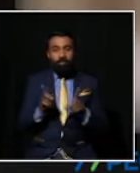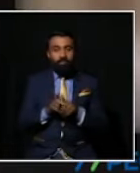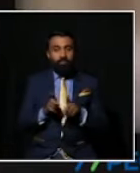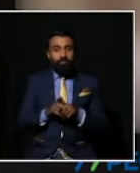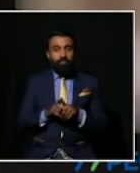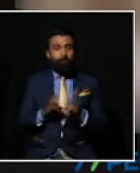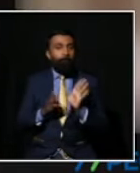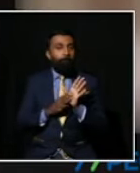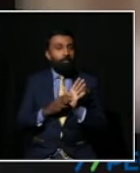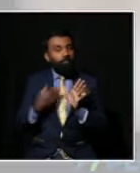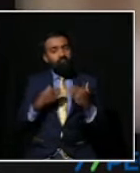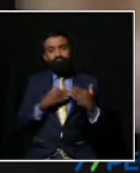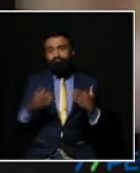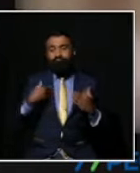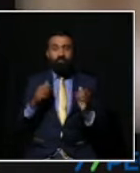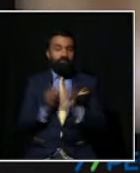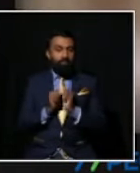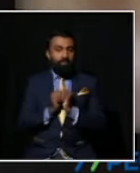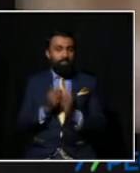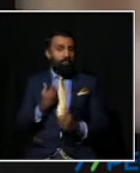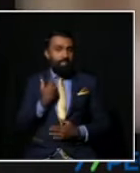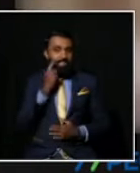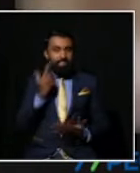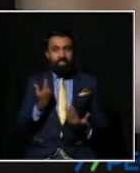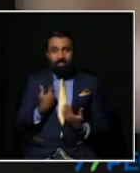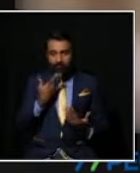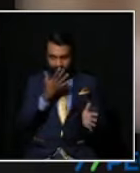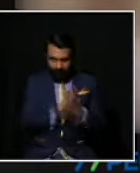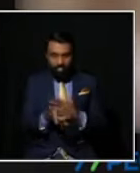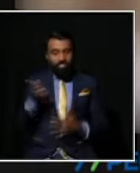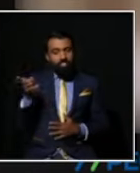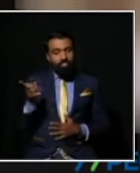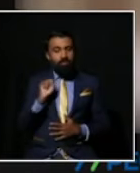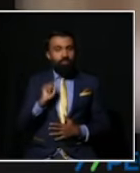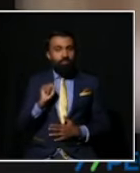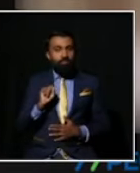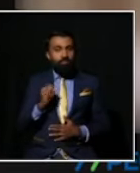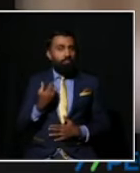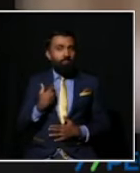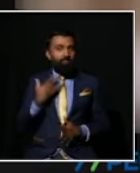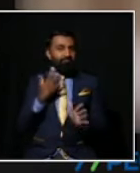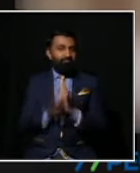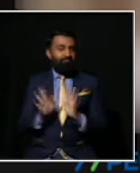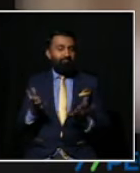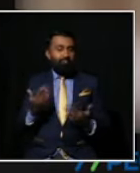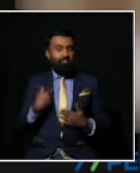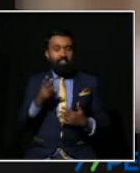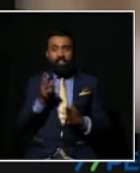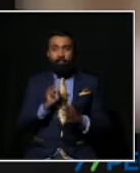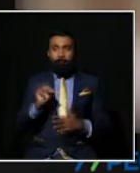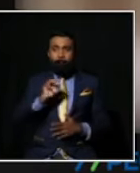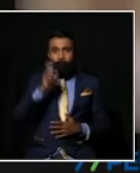සමාජිකෙක් වශයෙන් මම දිගටම වැඩ කරා. දැන් මම දන්නේ නැහැ කොහොමද එතුමාගේ වෛරක්කාරයෙක් උනේ කොහොමද කියලා. මම නම් කවදාකවත් මෛත්‍රීපාල සිරිසේන